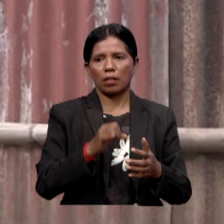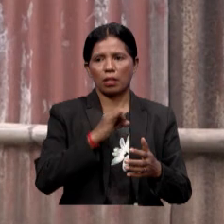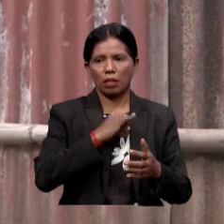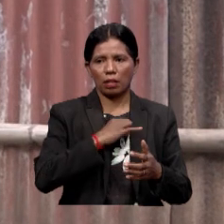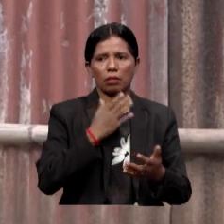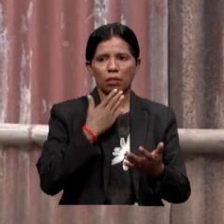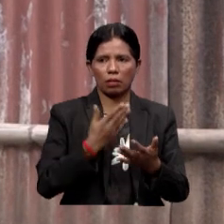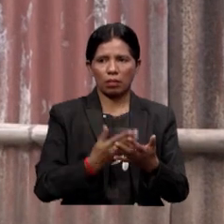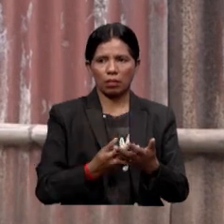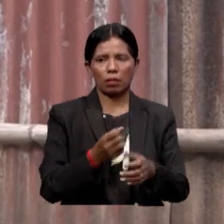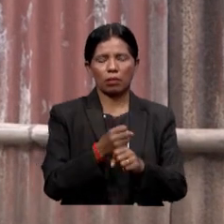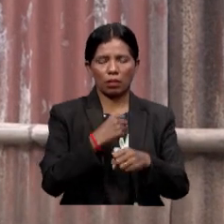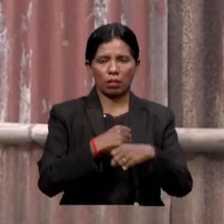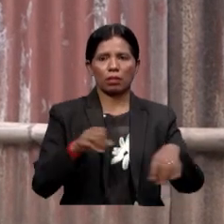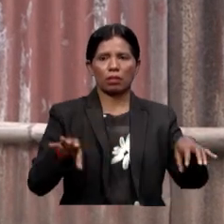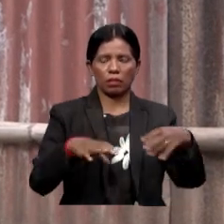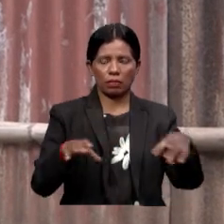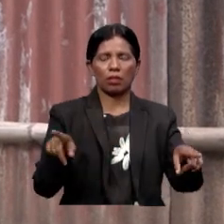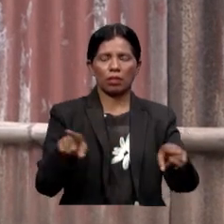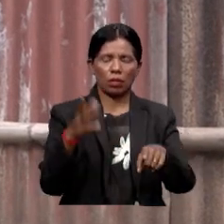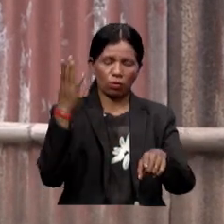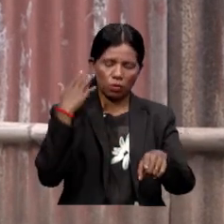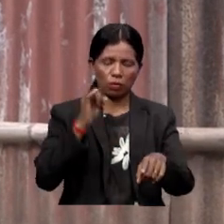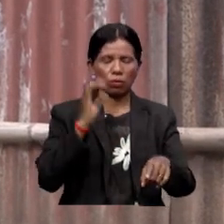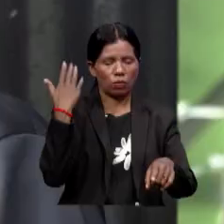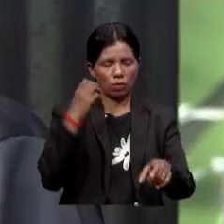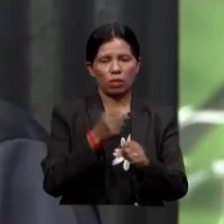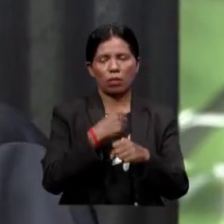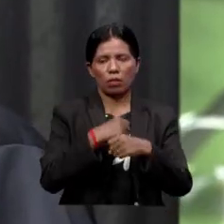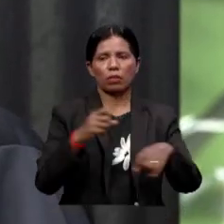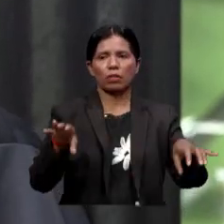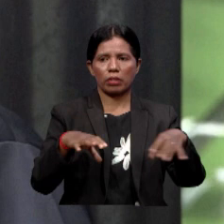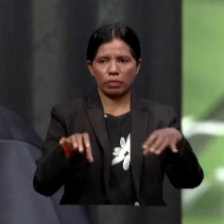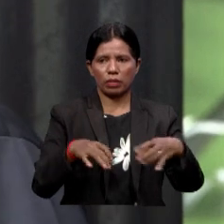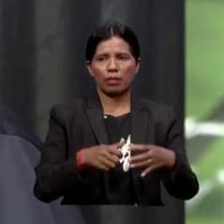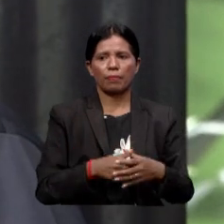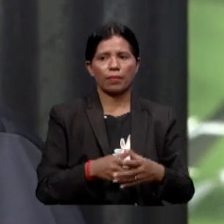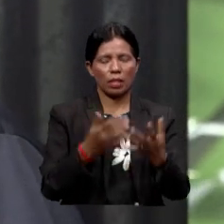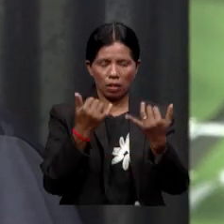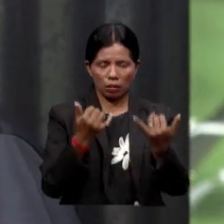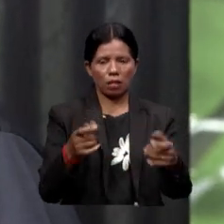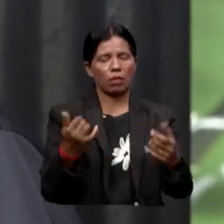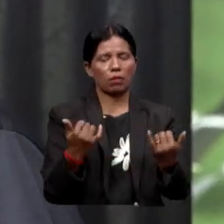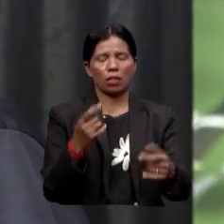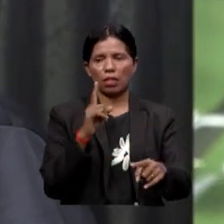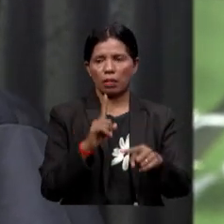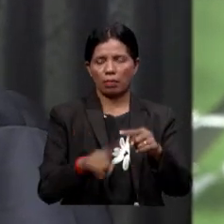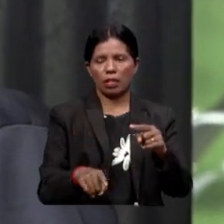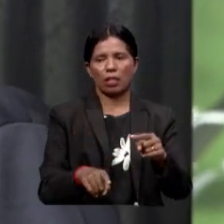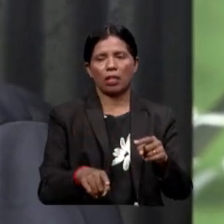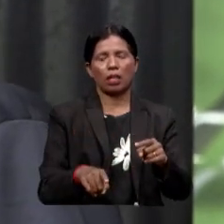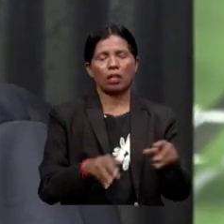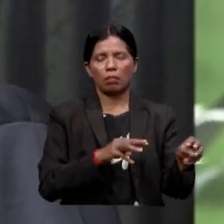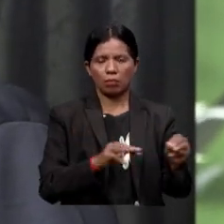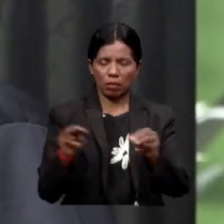dia berhalu mutusi hujan, sebab mila sila hal-hal secepatnya seceruk. Saya kurang nune hala lah beli, lah beli pokan.